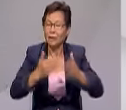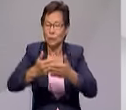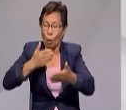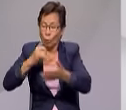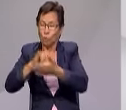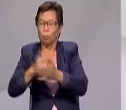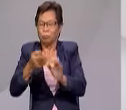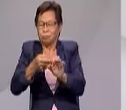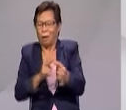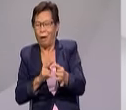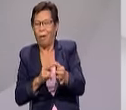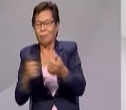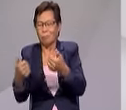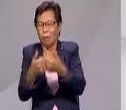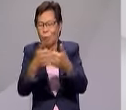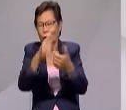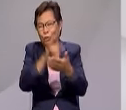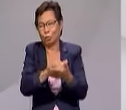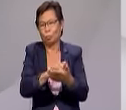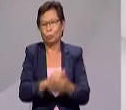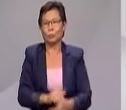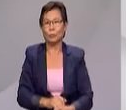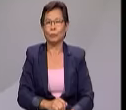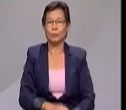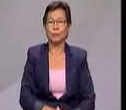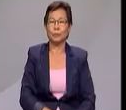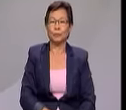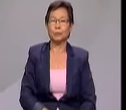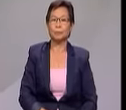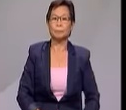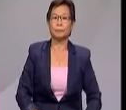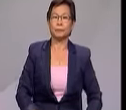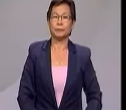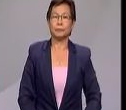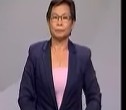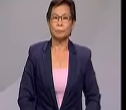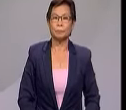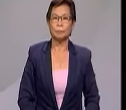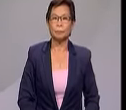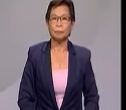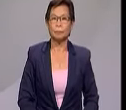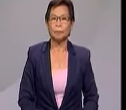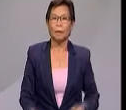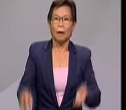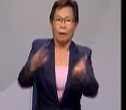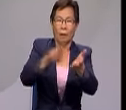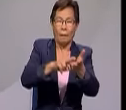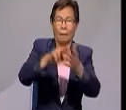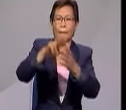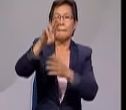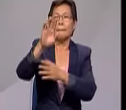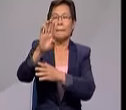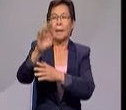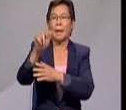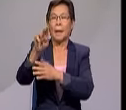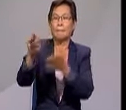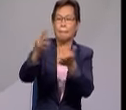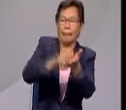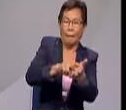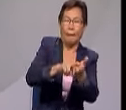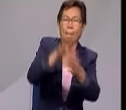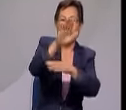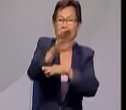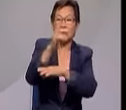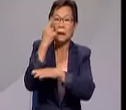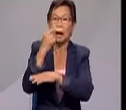terpaksa menarik diri daripada kejohanan itu. Menerusi kenyataan oleh Persatuan Badminton Malaysia BAM